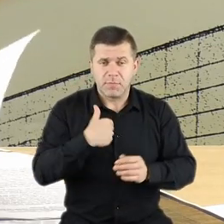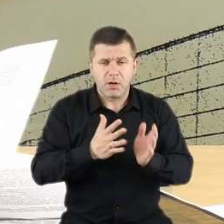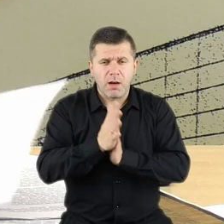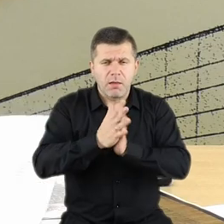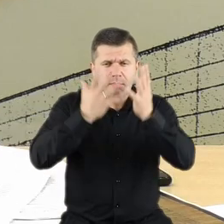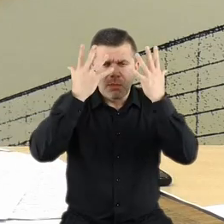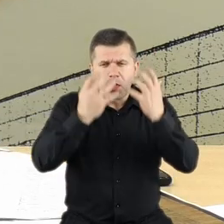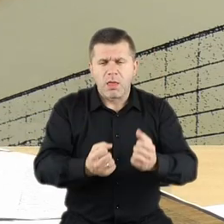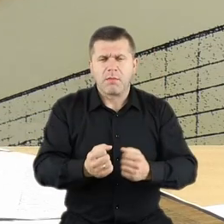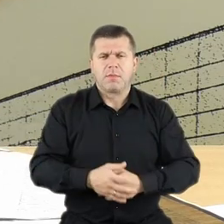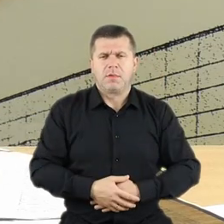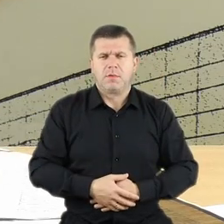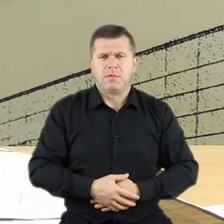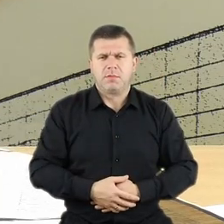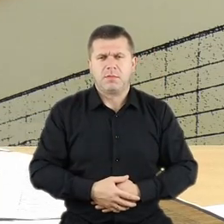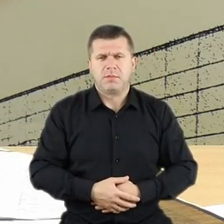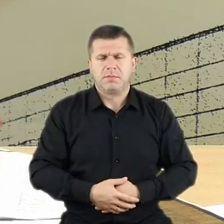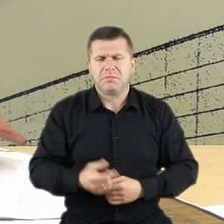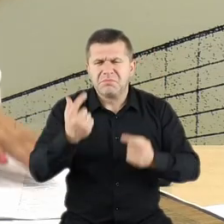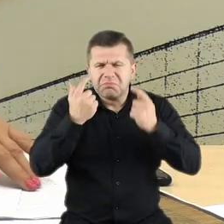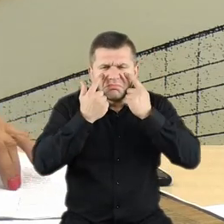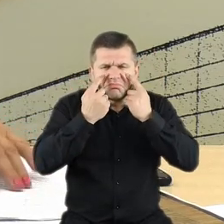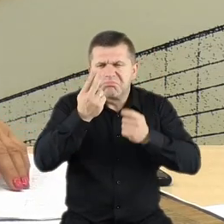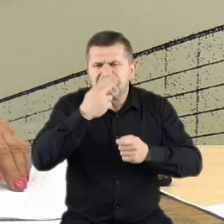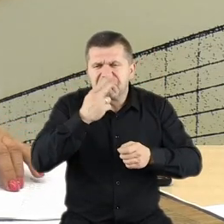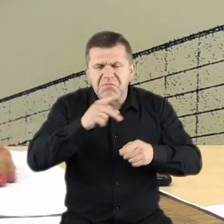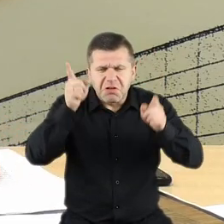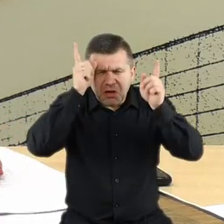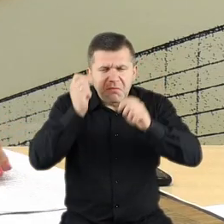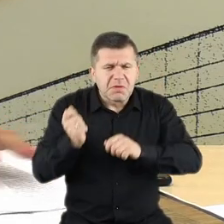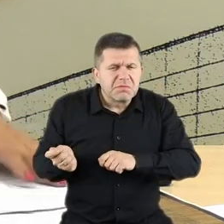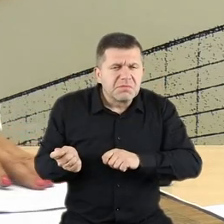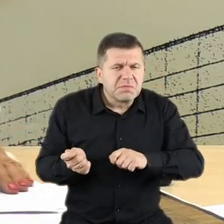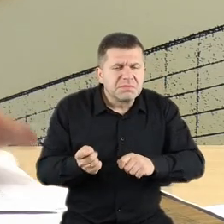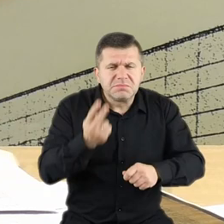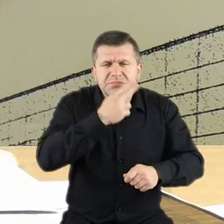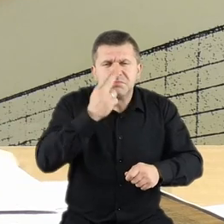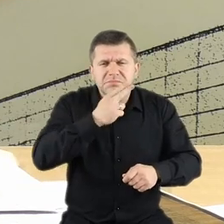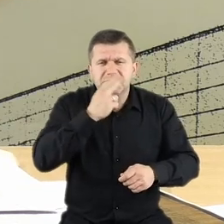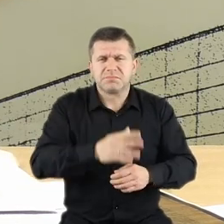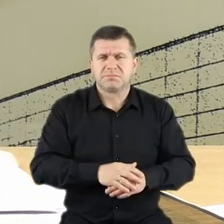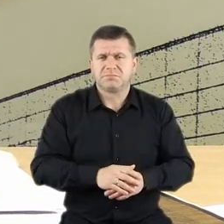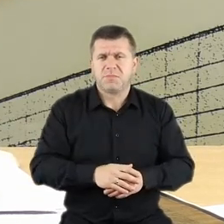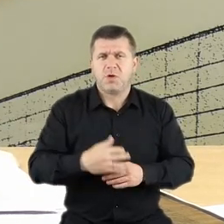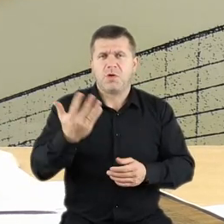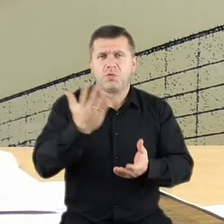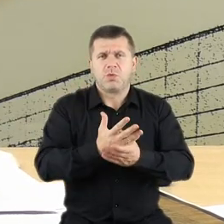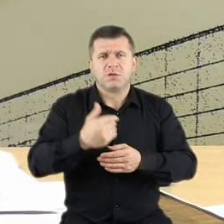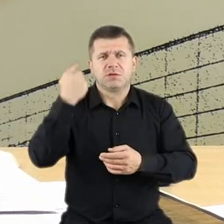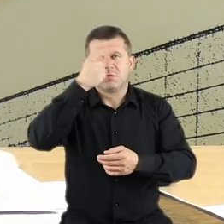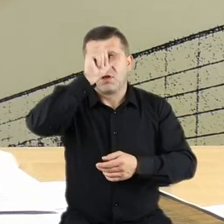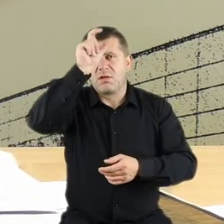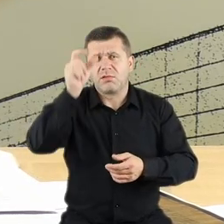tak ciemno Z ledwo widział prowadzono krowę na posterunku bo Księżyc już dawno